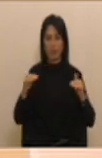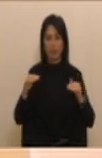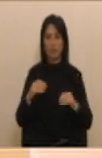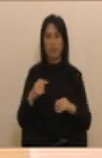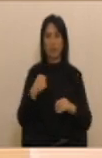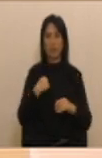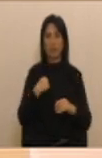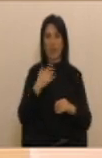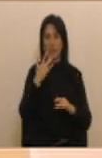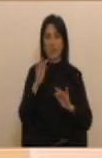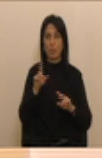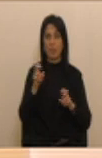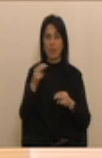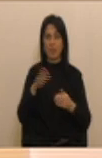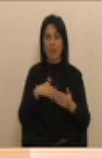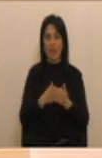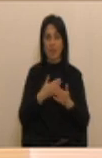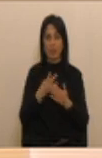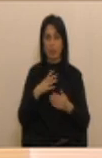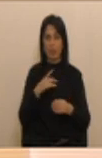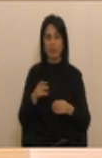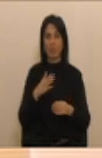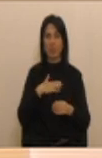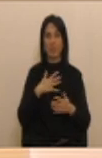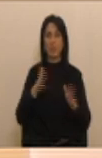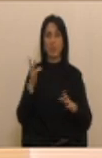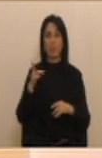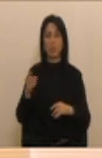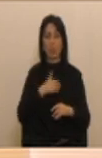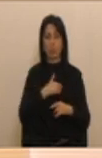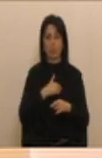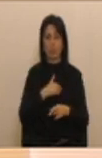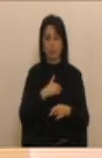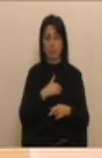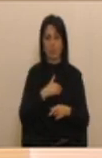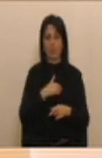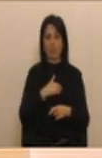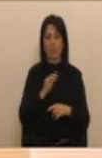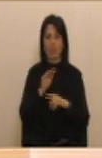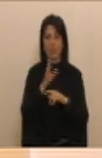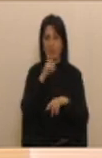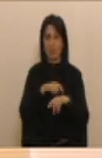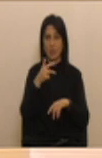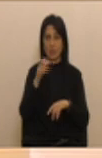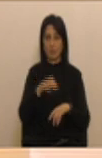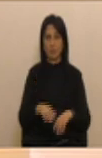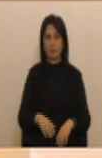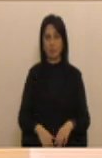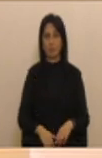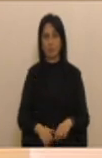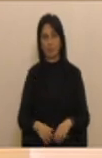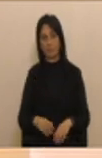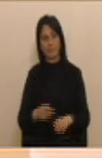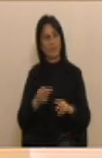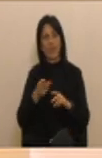ჩვენ ნაცმოძრაობა ამ თემის აქტივისტი უნდა იყოს. ჩვენზე მეტად უნდა უნდოდეს ეს. დამიმანტე თუ შეიძლება 30 წამ.